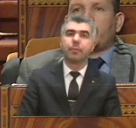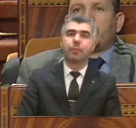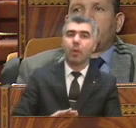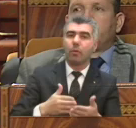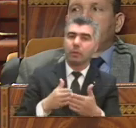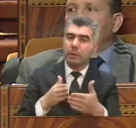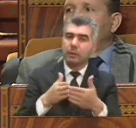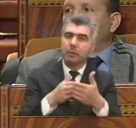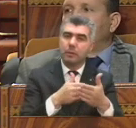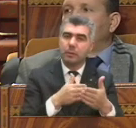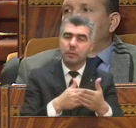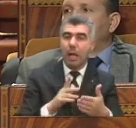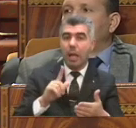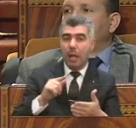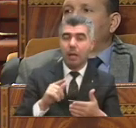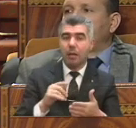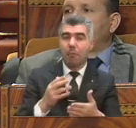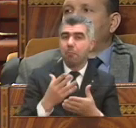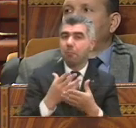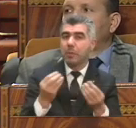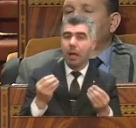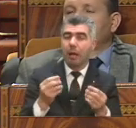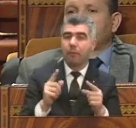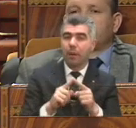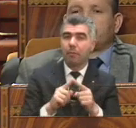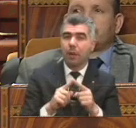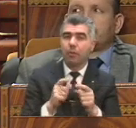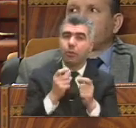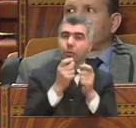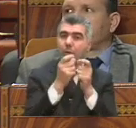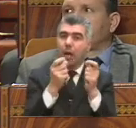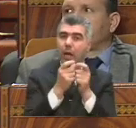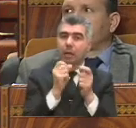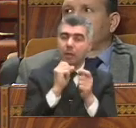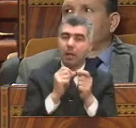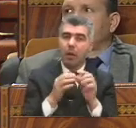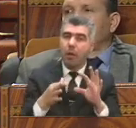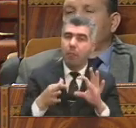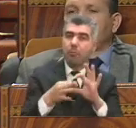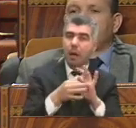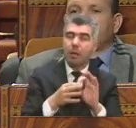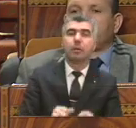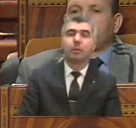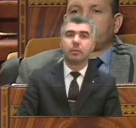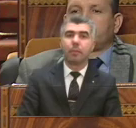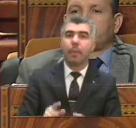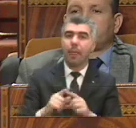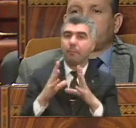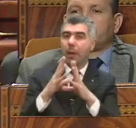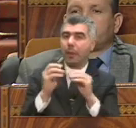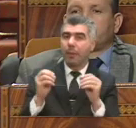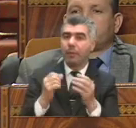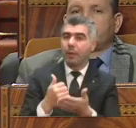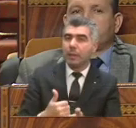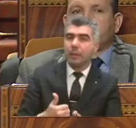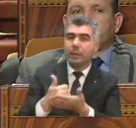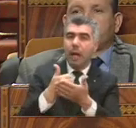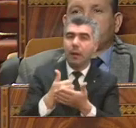للعراقيل والإكراهات التي تواجهها في هذا المجال أمام الأبناك في غياب آليات الدعم